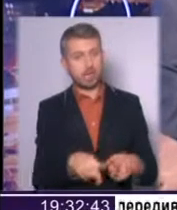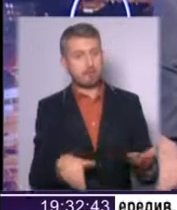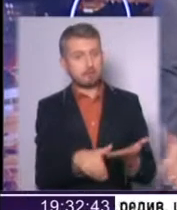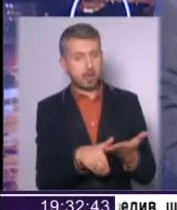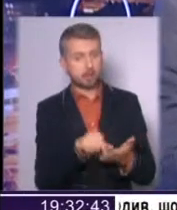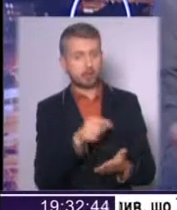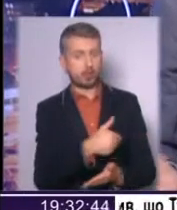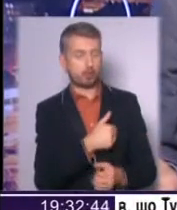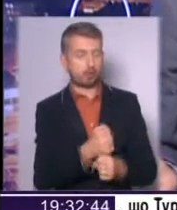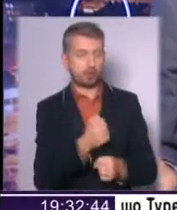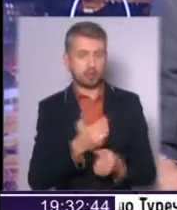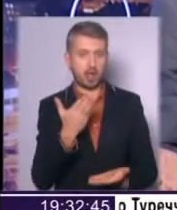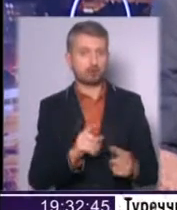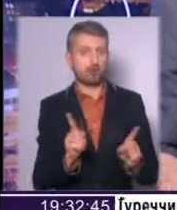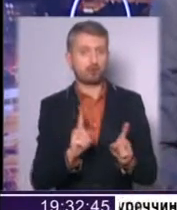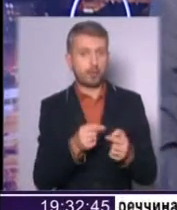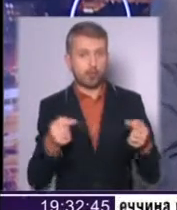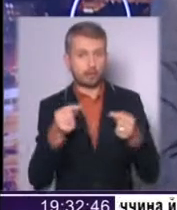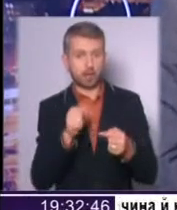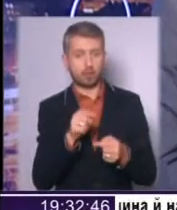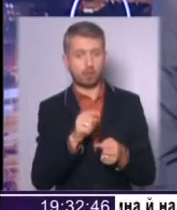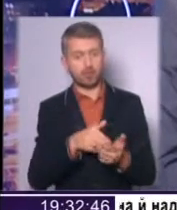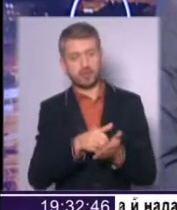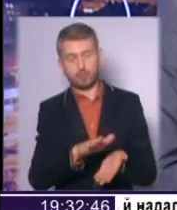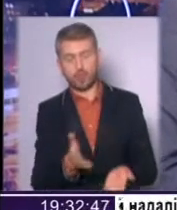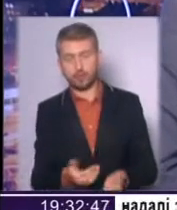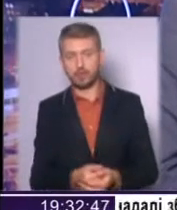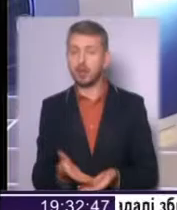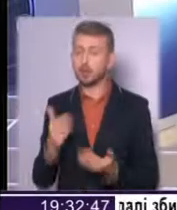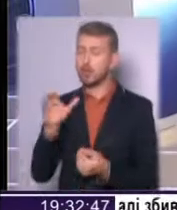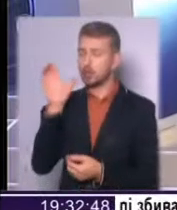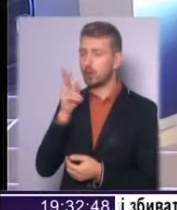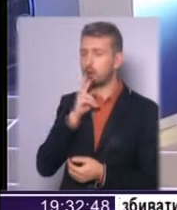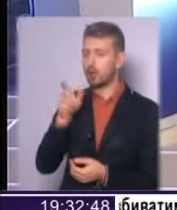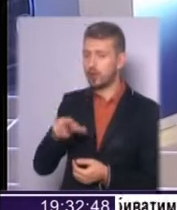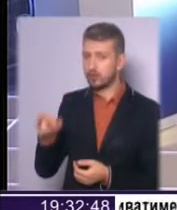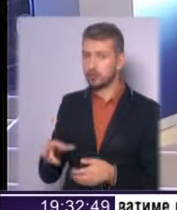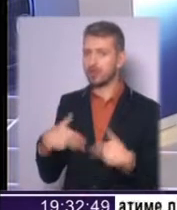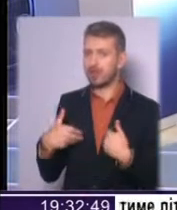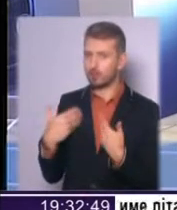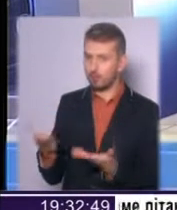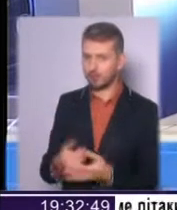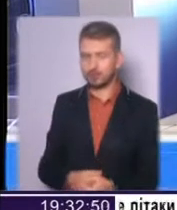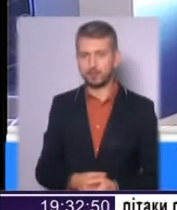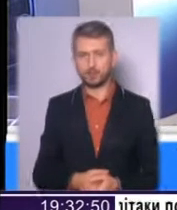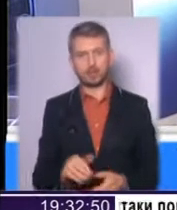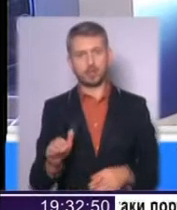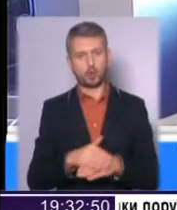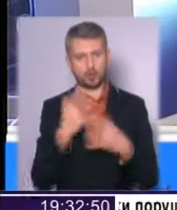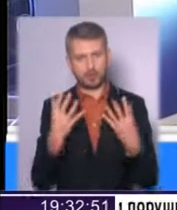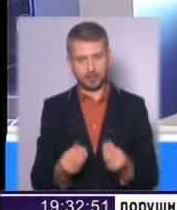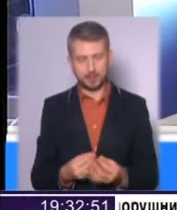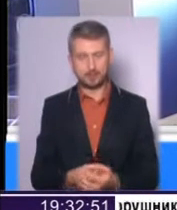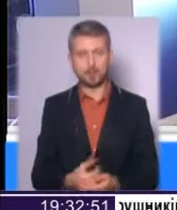речі говорили. Я до Яресько з цим питанням підходив, до Яценюка, але вони не хочуть з тим боротися, бо вони мають від того долю, і їм так комфортно. За те,